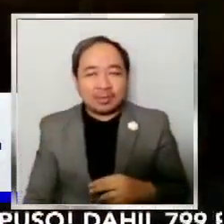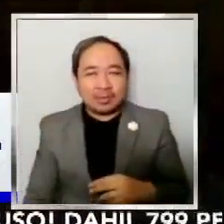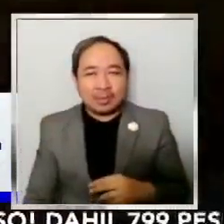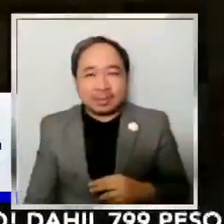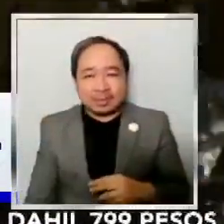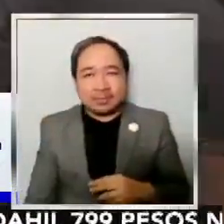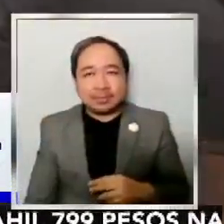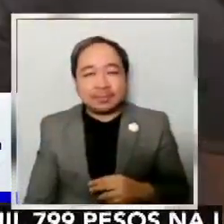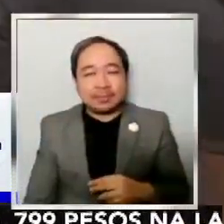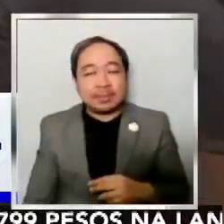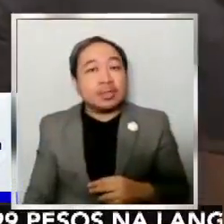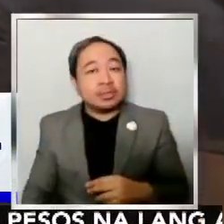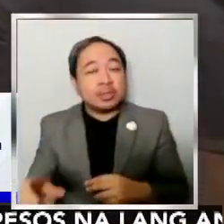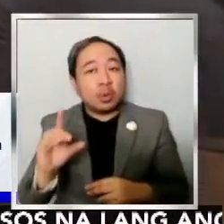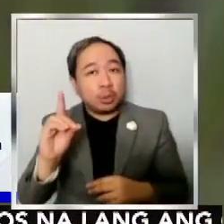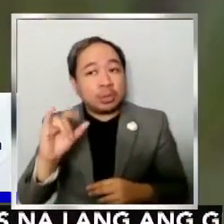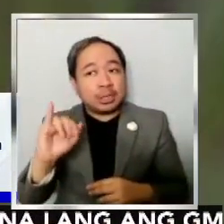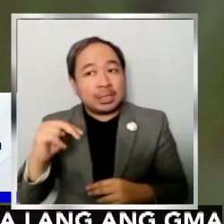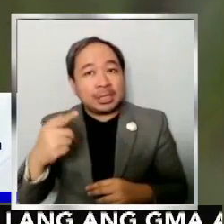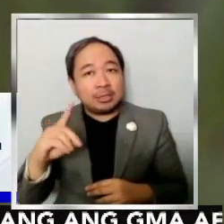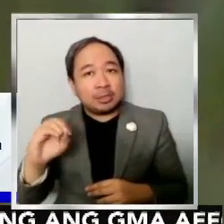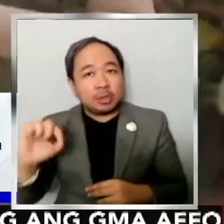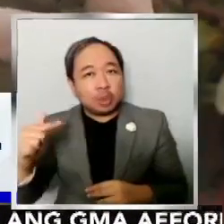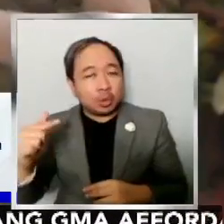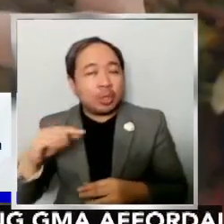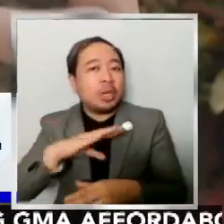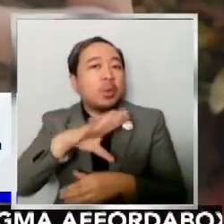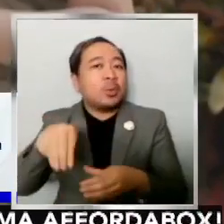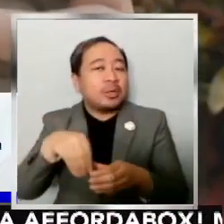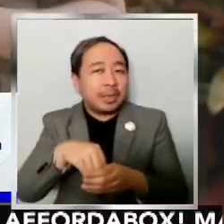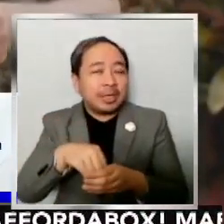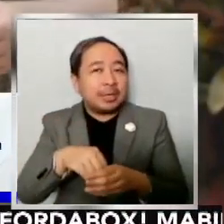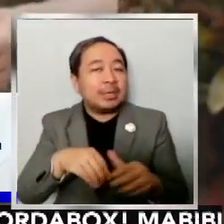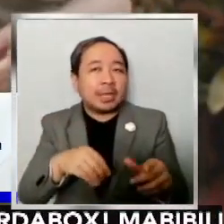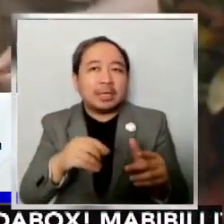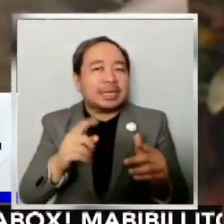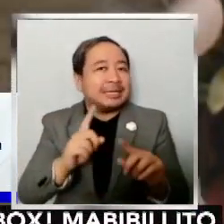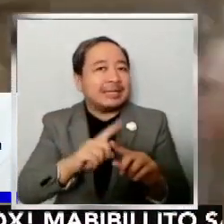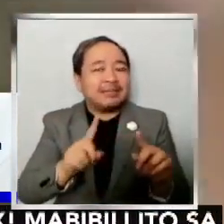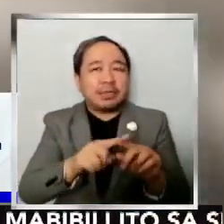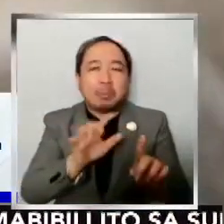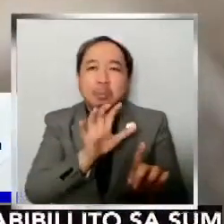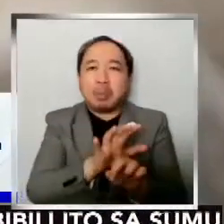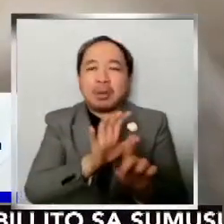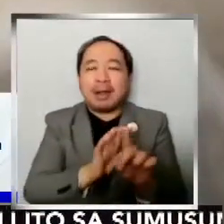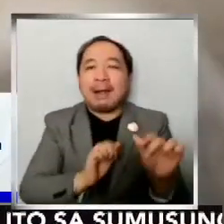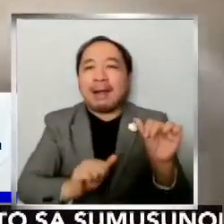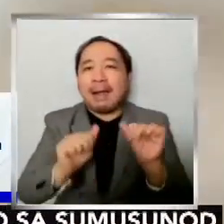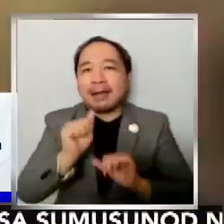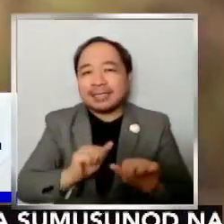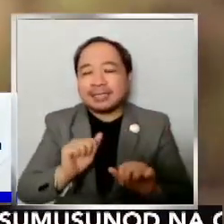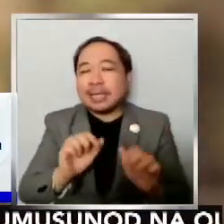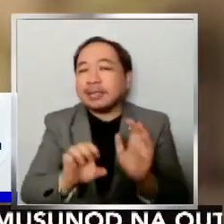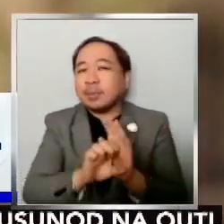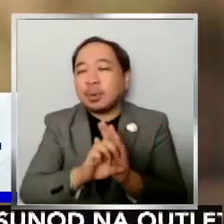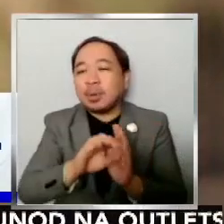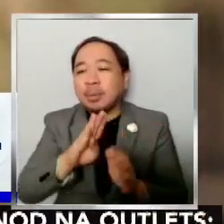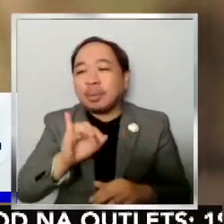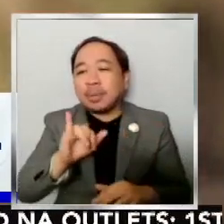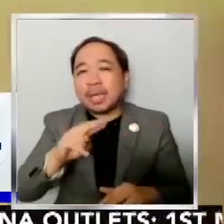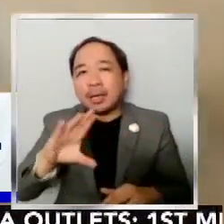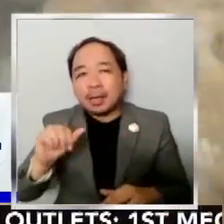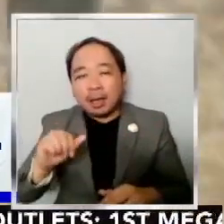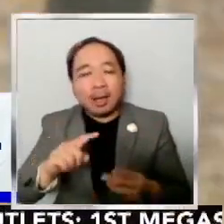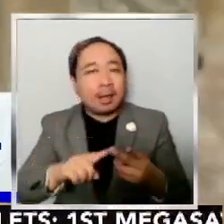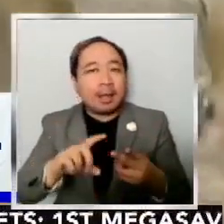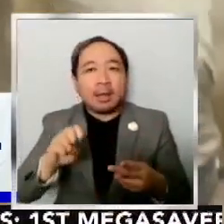Makakasama rin ni Ding Dong sa mga padating na episode ang malalaking artista tulad ni Bianca Umali, Sanya Lopez